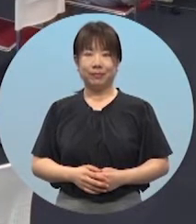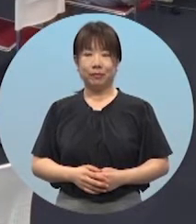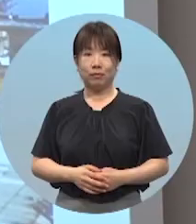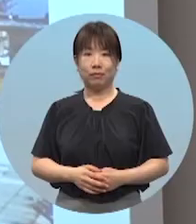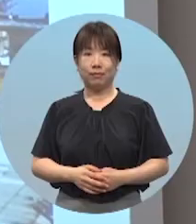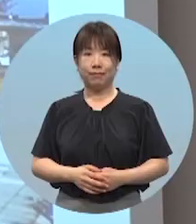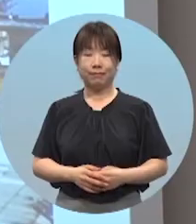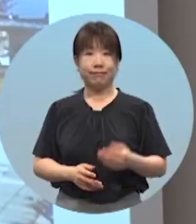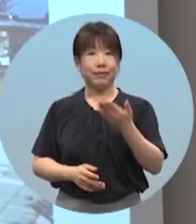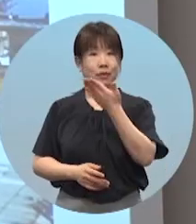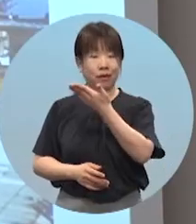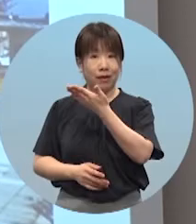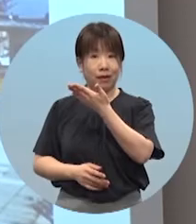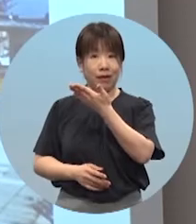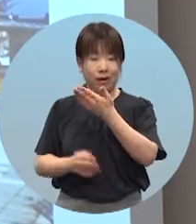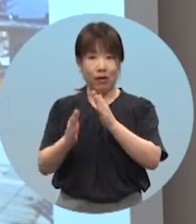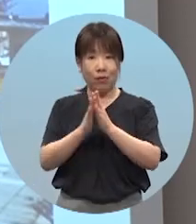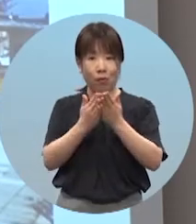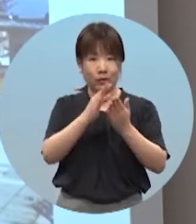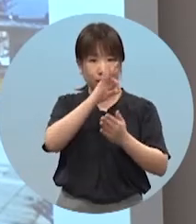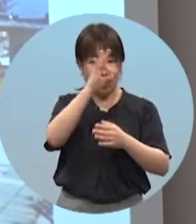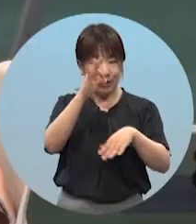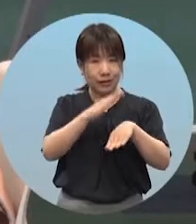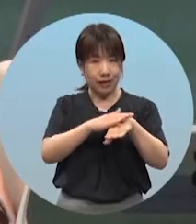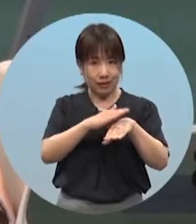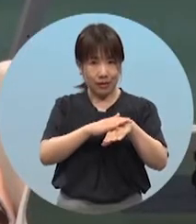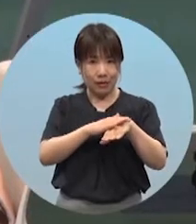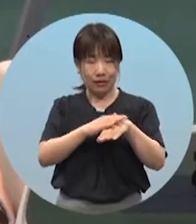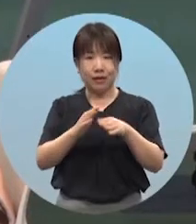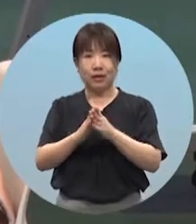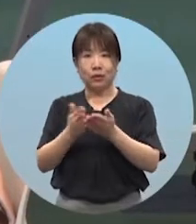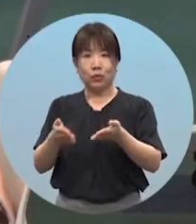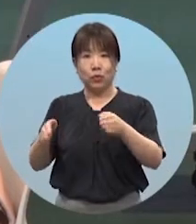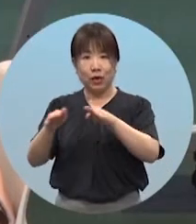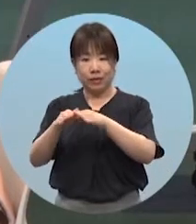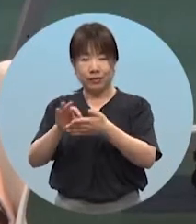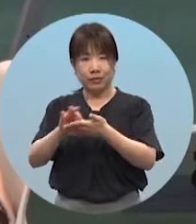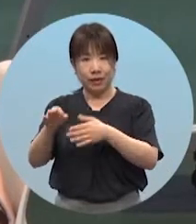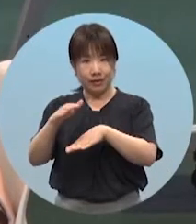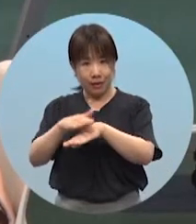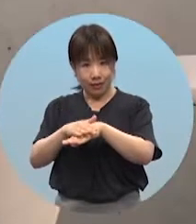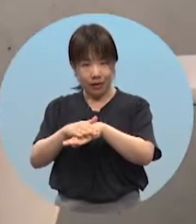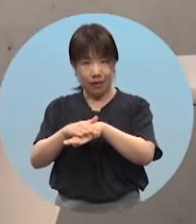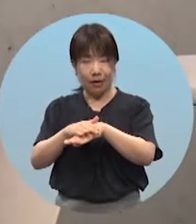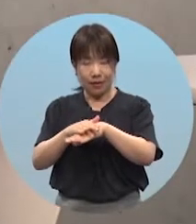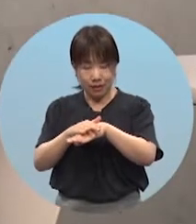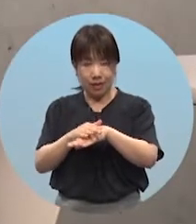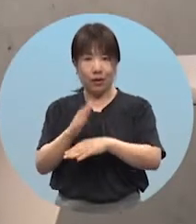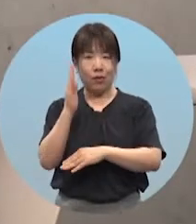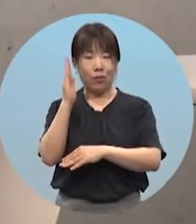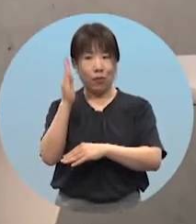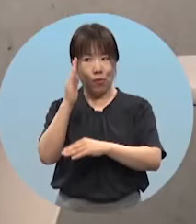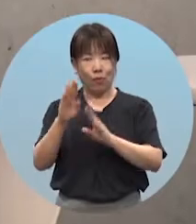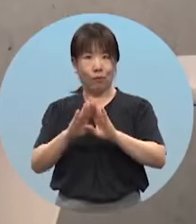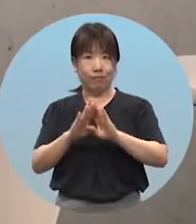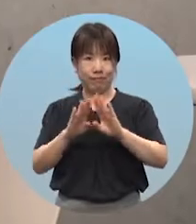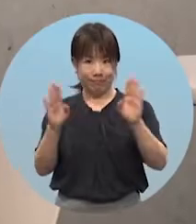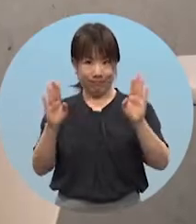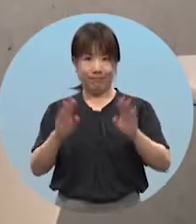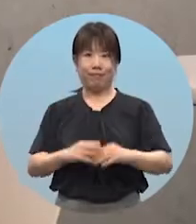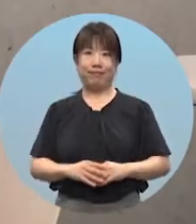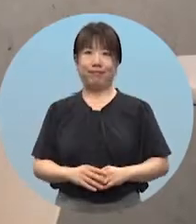こちらでは本の探し方や図書館の使い方を学ぶ講座が行われていました。